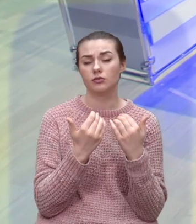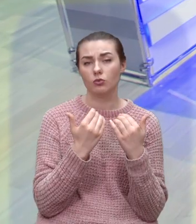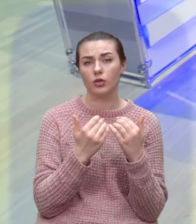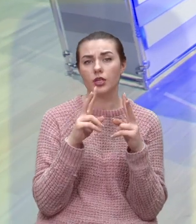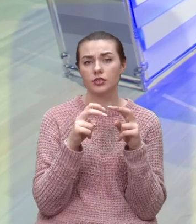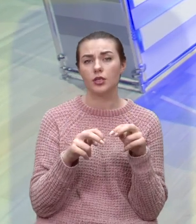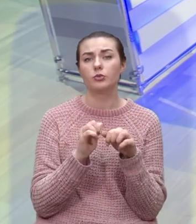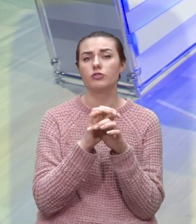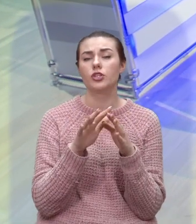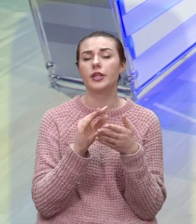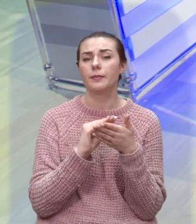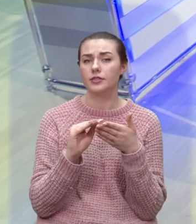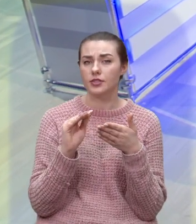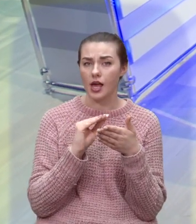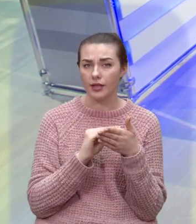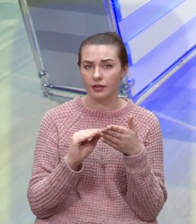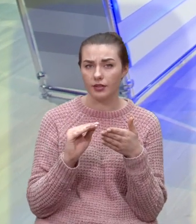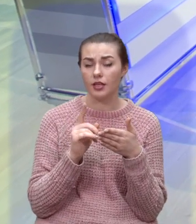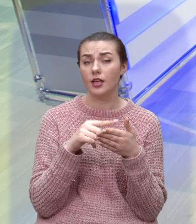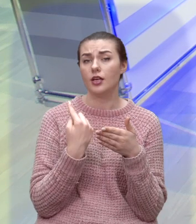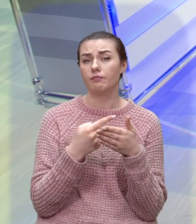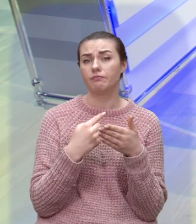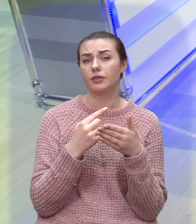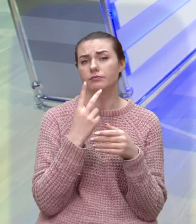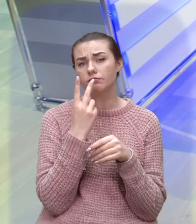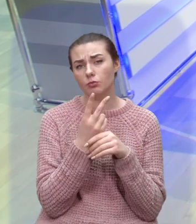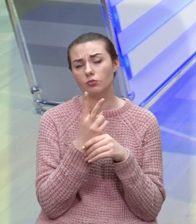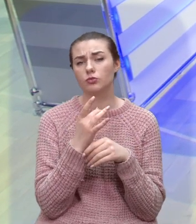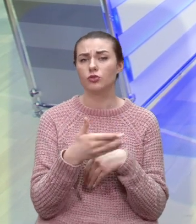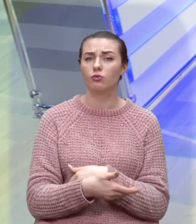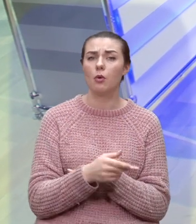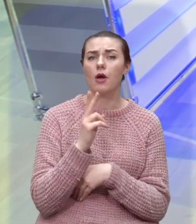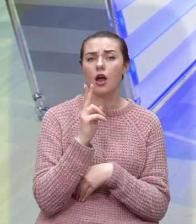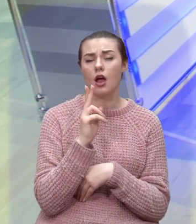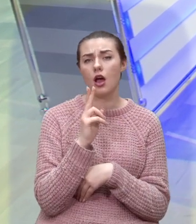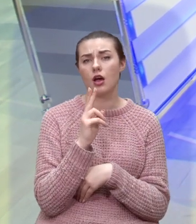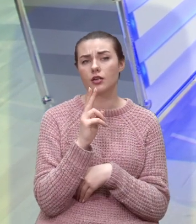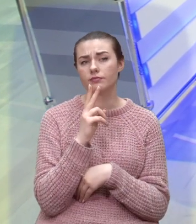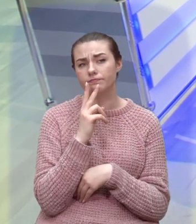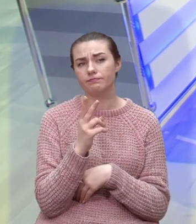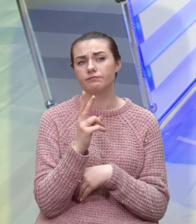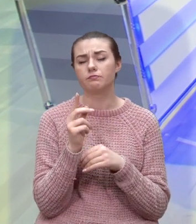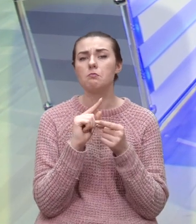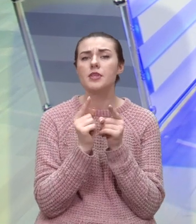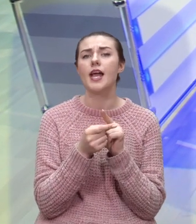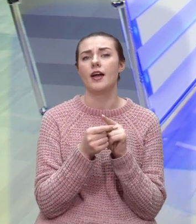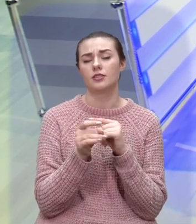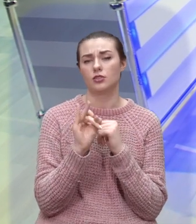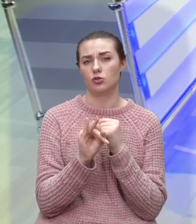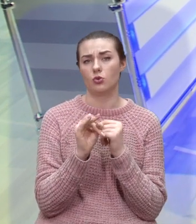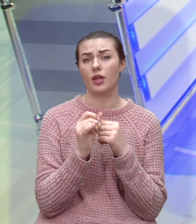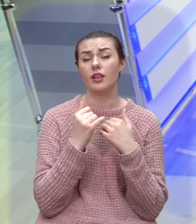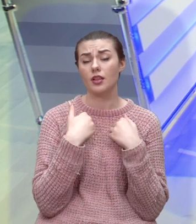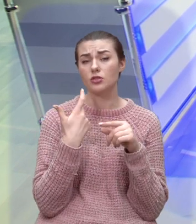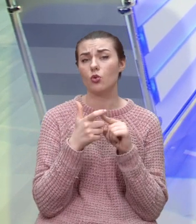сегодня исследуем священное писание и мы живем мы смотрим на то как меняется история поэтому конечно же